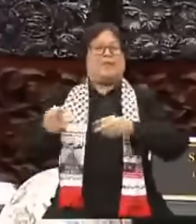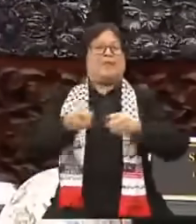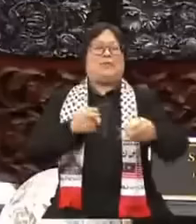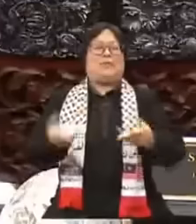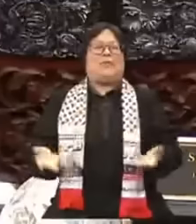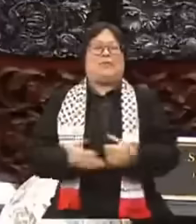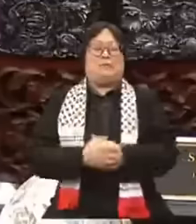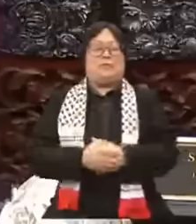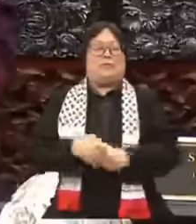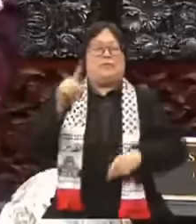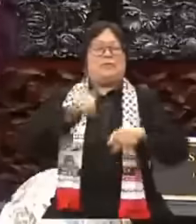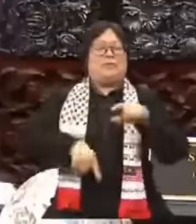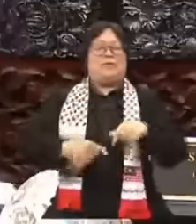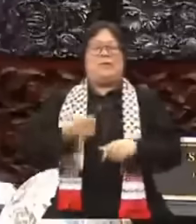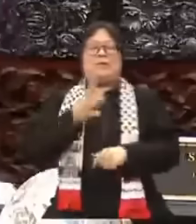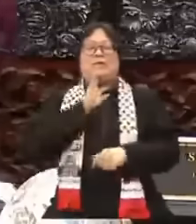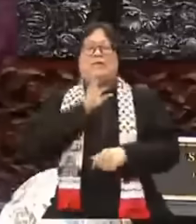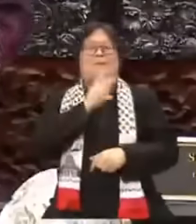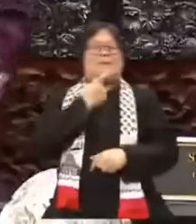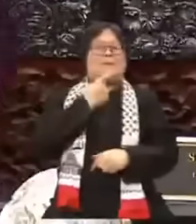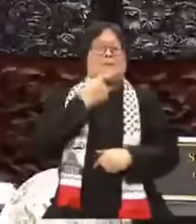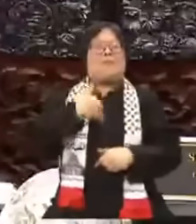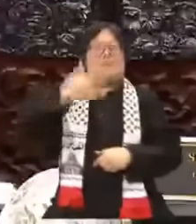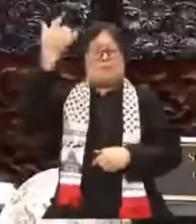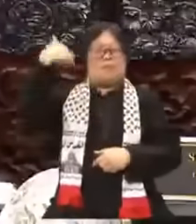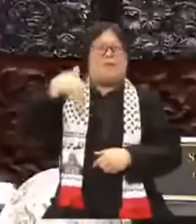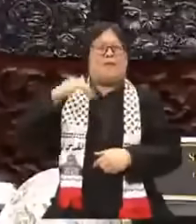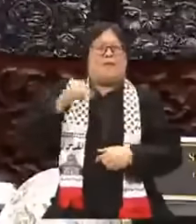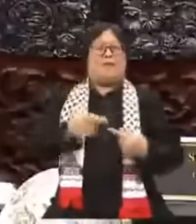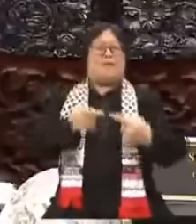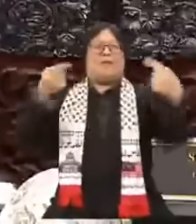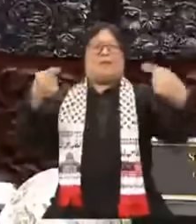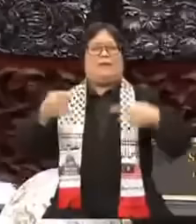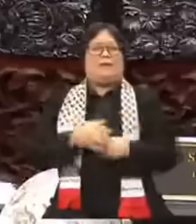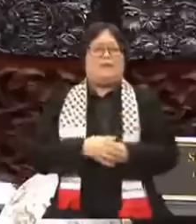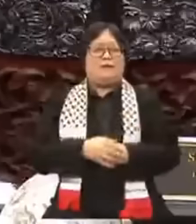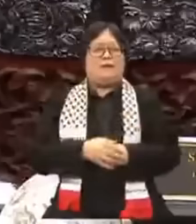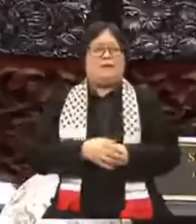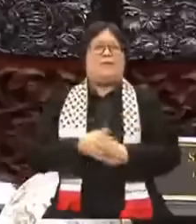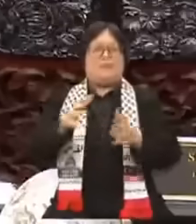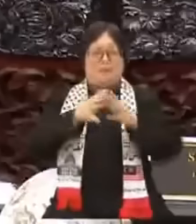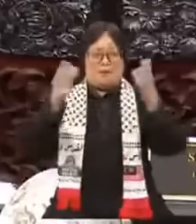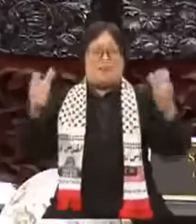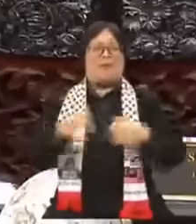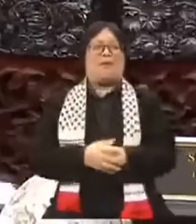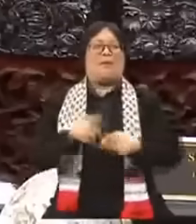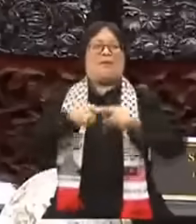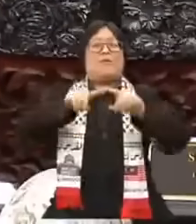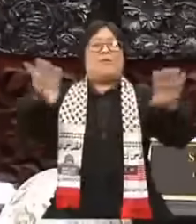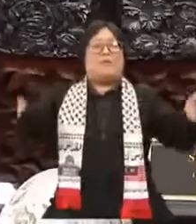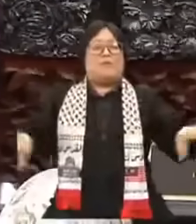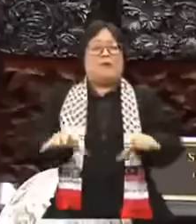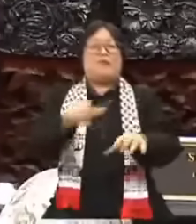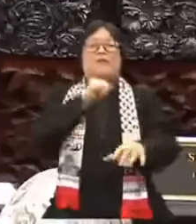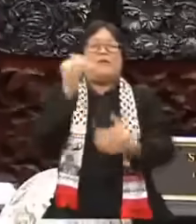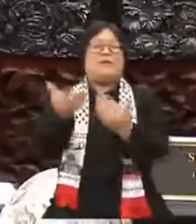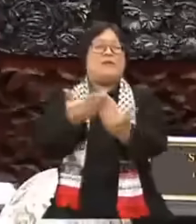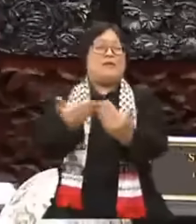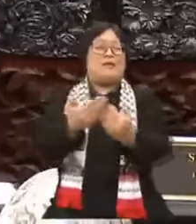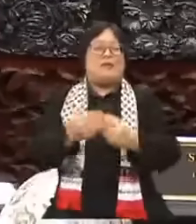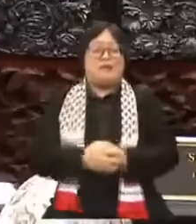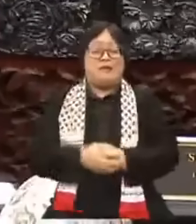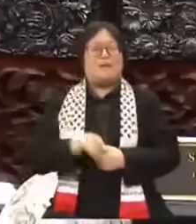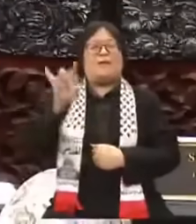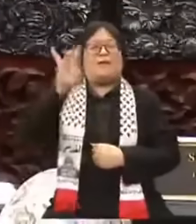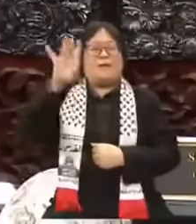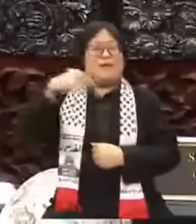bolehlah bercakap memang saya jadi pembangkang Dulu pun saya bercakap memang lebih banyak lagi tapi nak buat tu bukanlah senang tapi